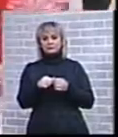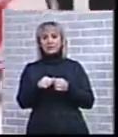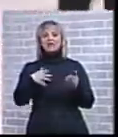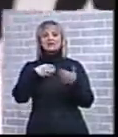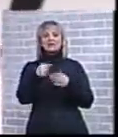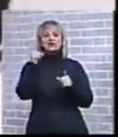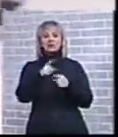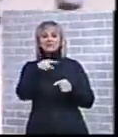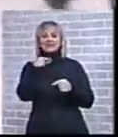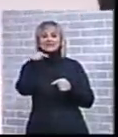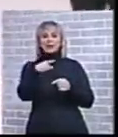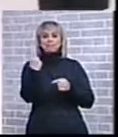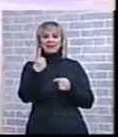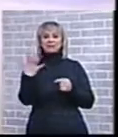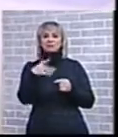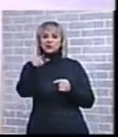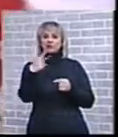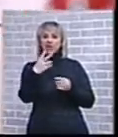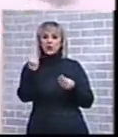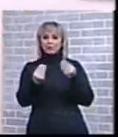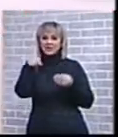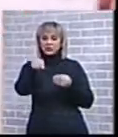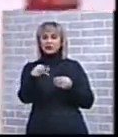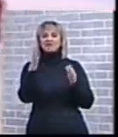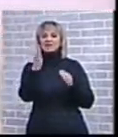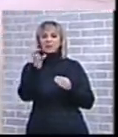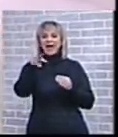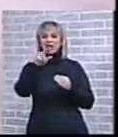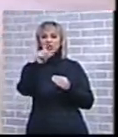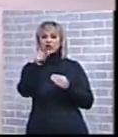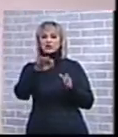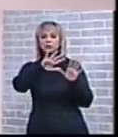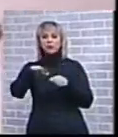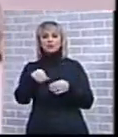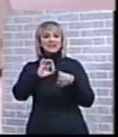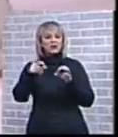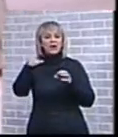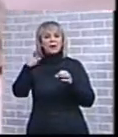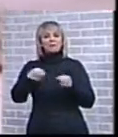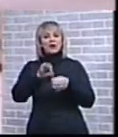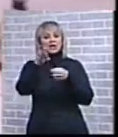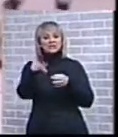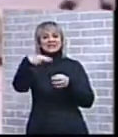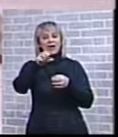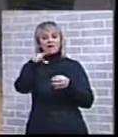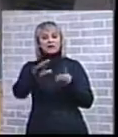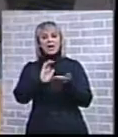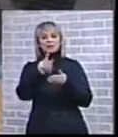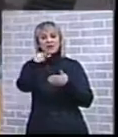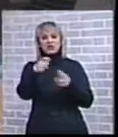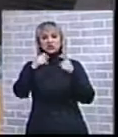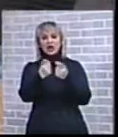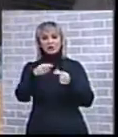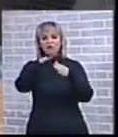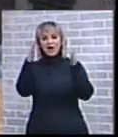Свое слово сказала и первая пятерка во втором периоде. Василий Микинин после ювелирной передачи Алексея Савинова отправляет шайбу